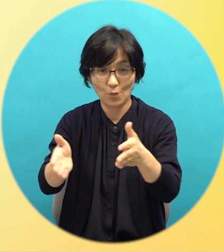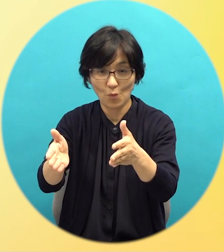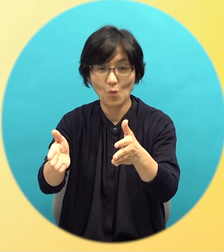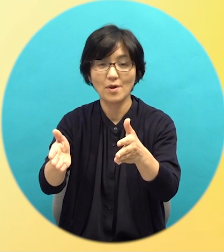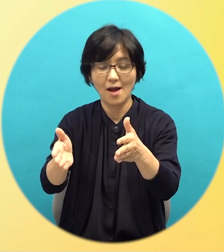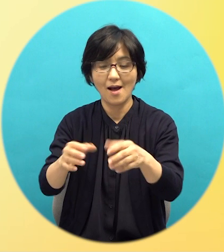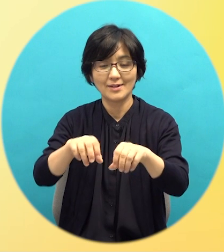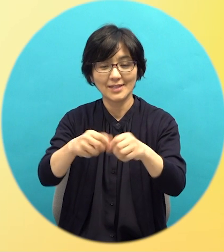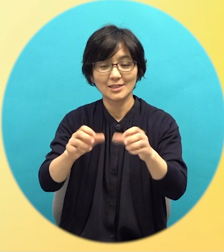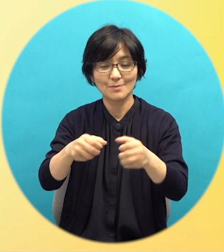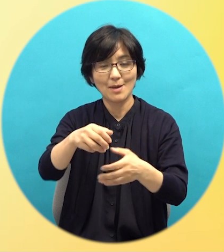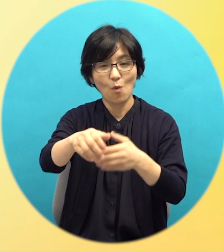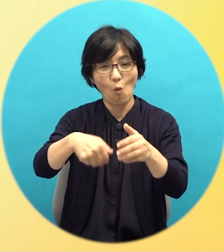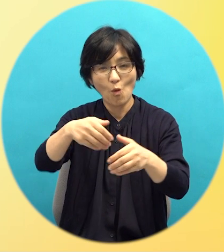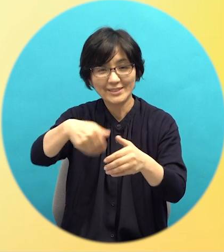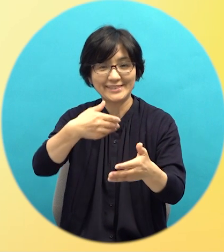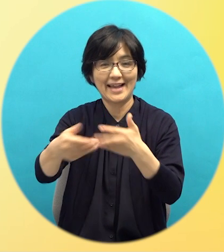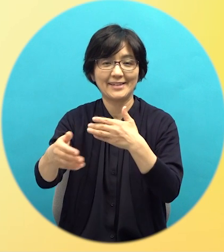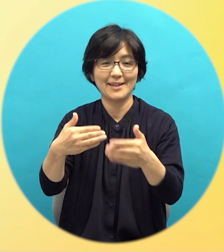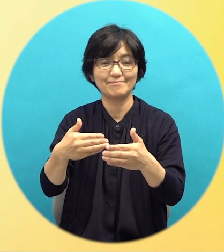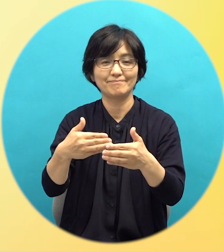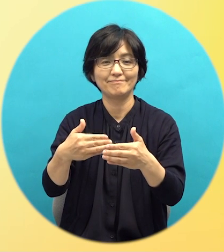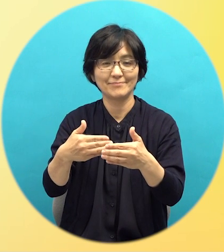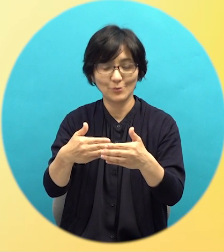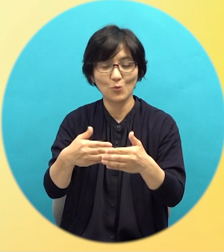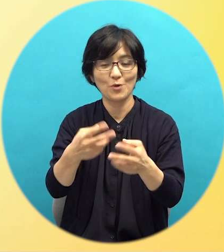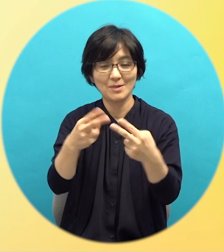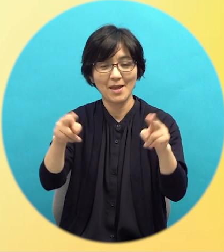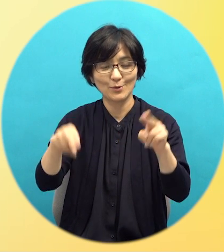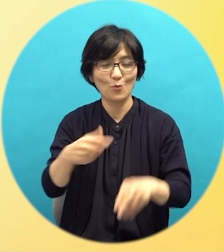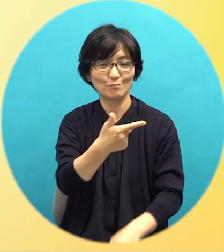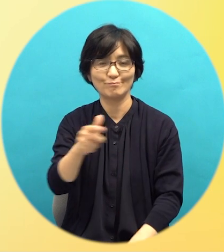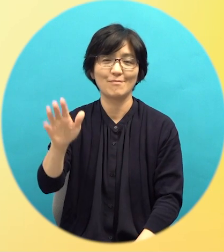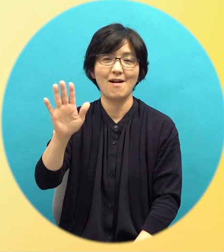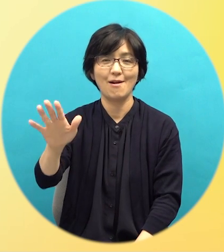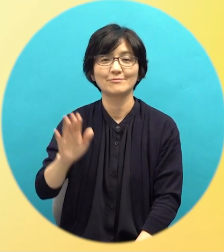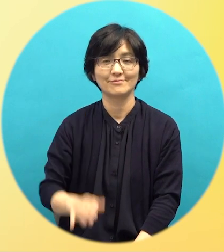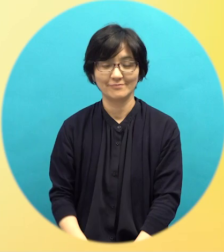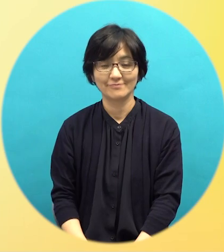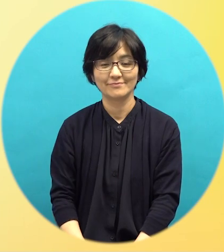路やさつまいも掘り体験など魅力的なイベントも満載です。